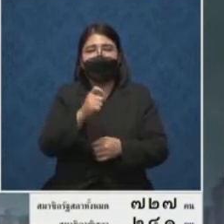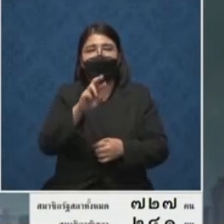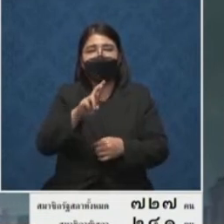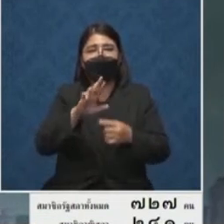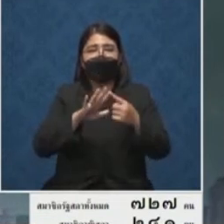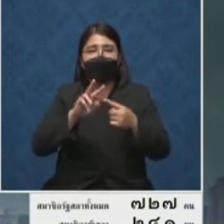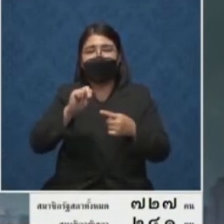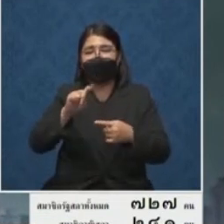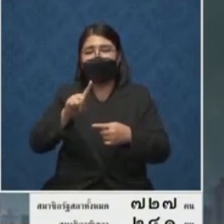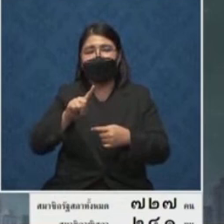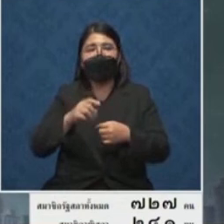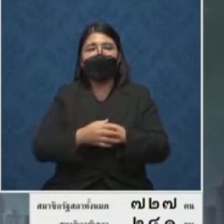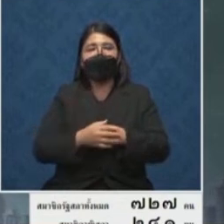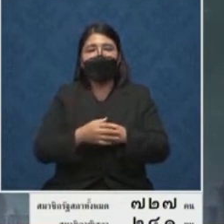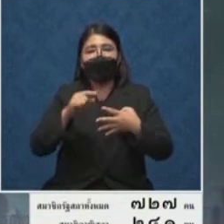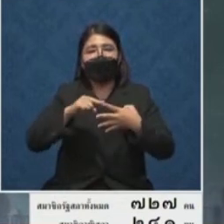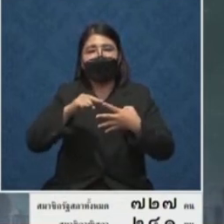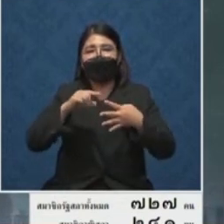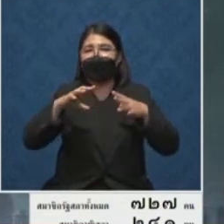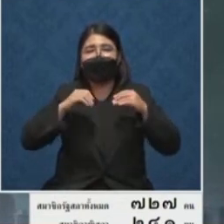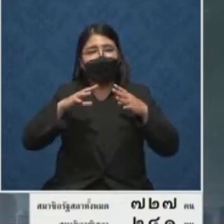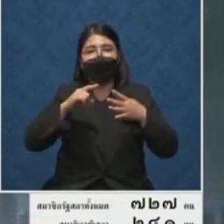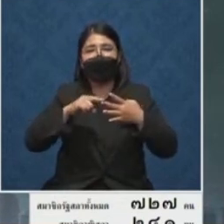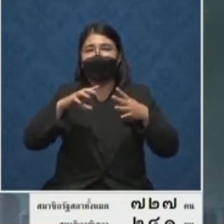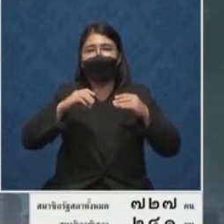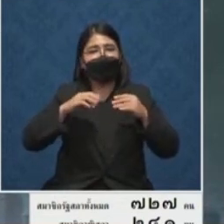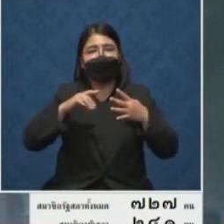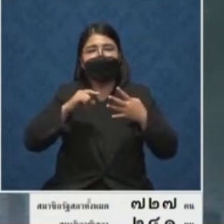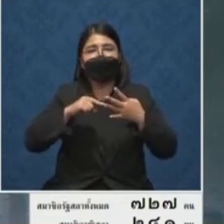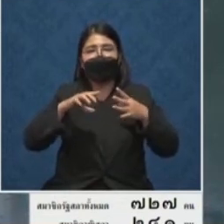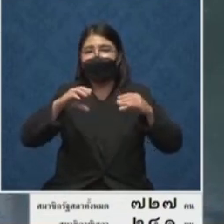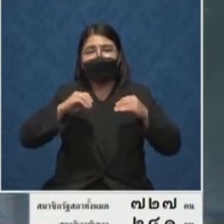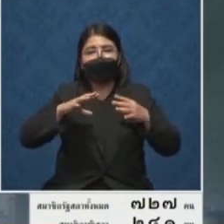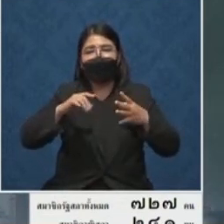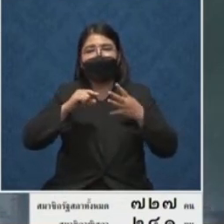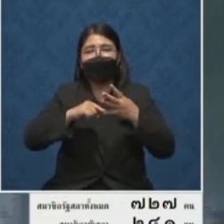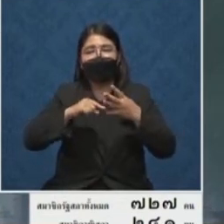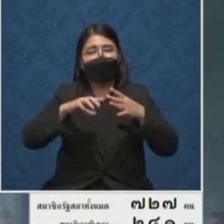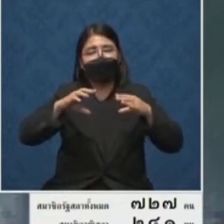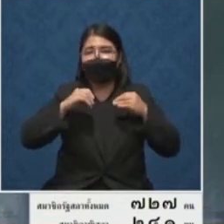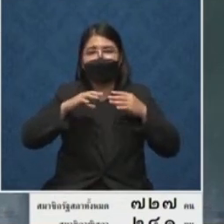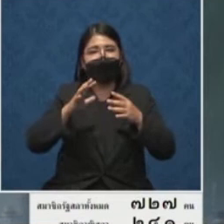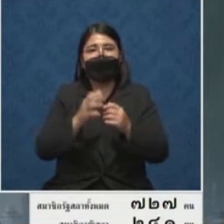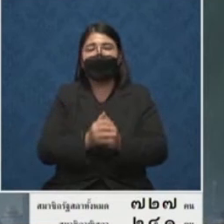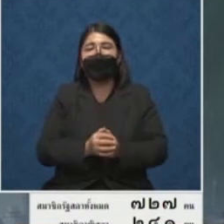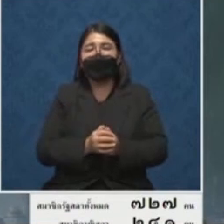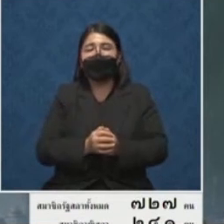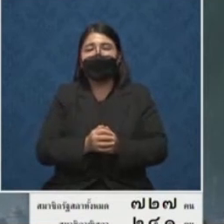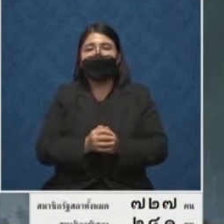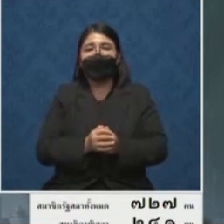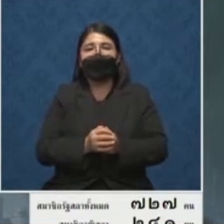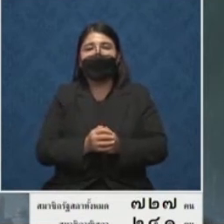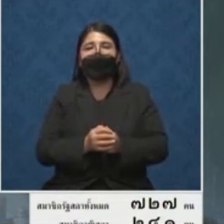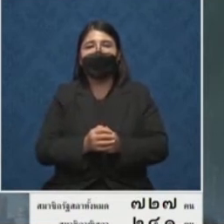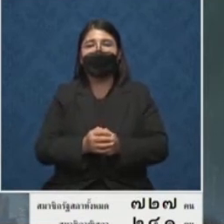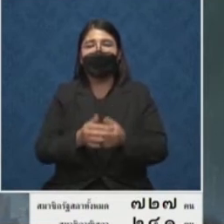691ร้อยตำรวจเอกอรุณสวัสดี 1ไม่รับหลักการ2ไม่รับหลักการ3ไม่รับ